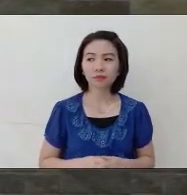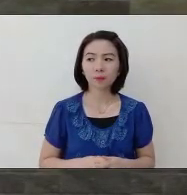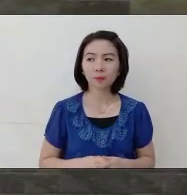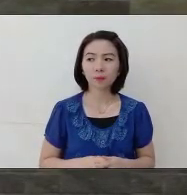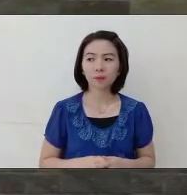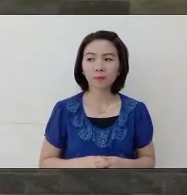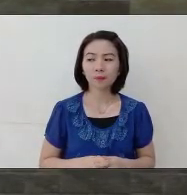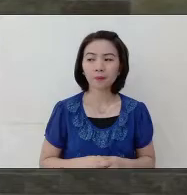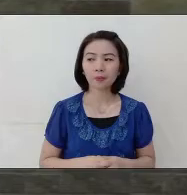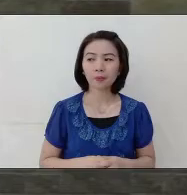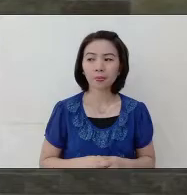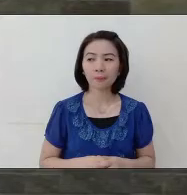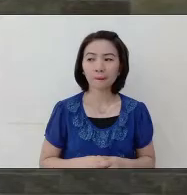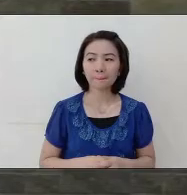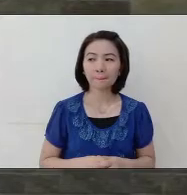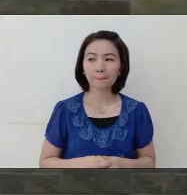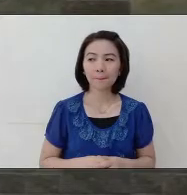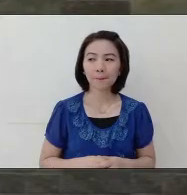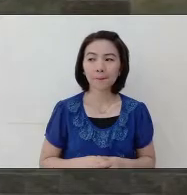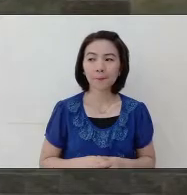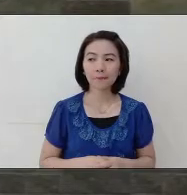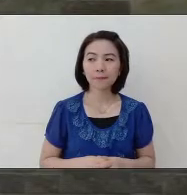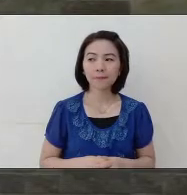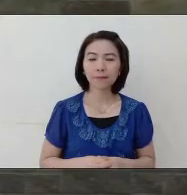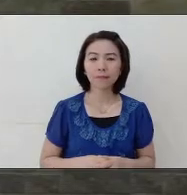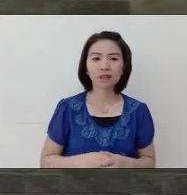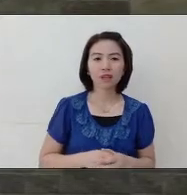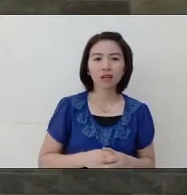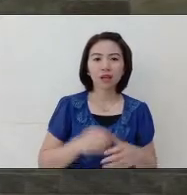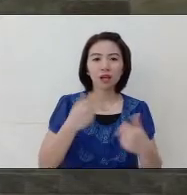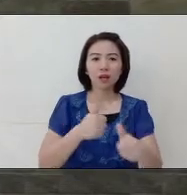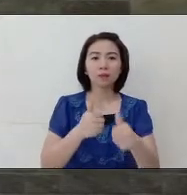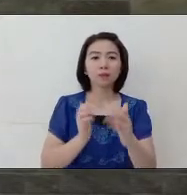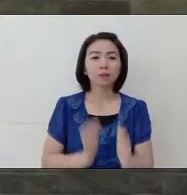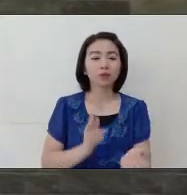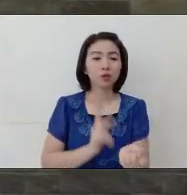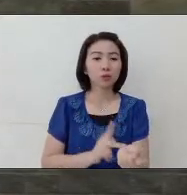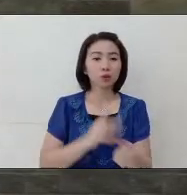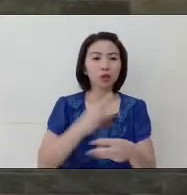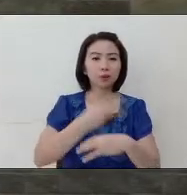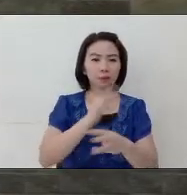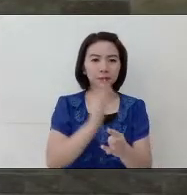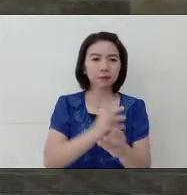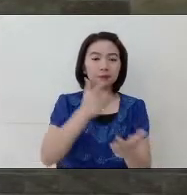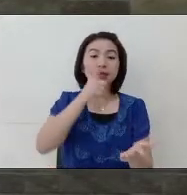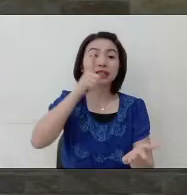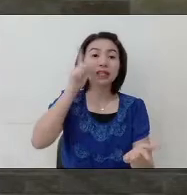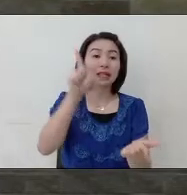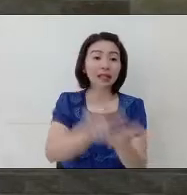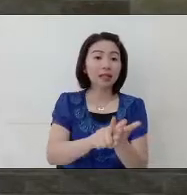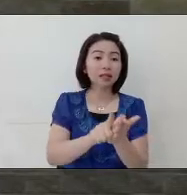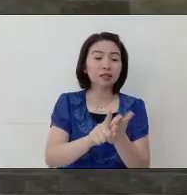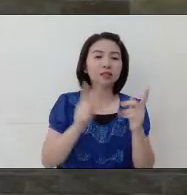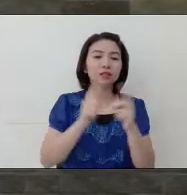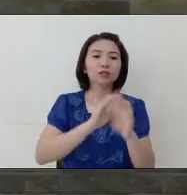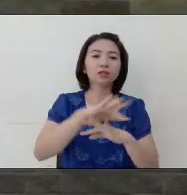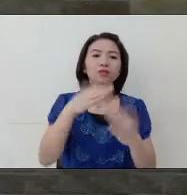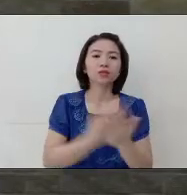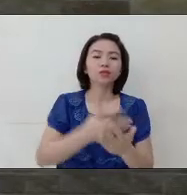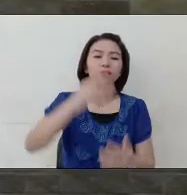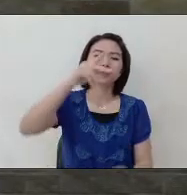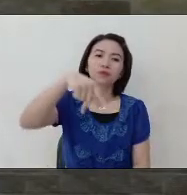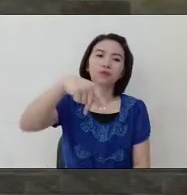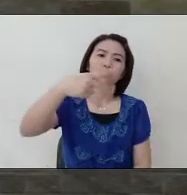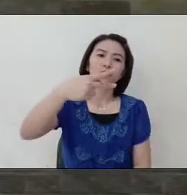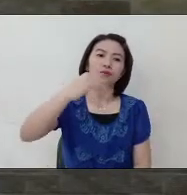Imagine, nagkaroon pa siya ng sulat para sa mga taga-Pilipay. You see? Nagkaroon pa siya ng